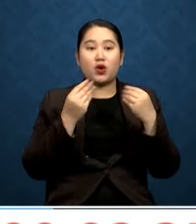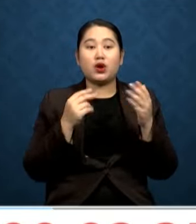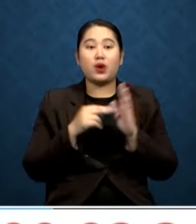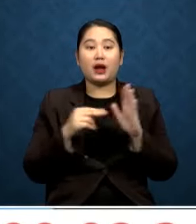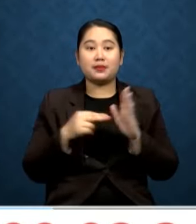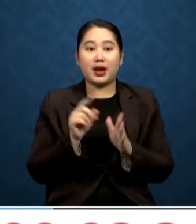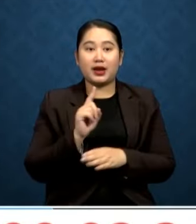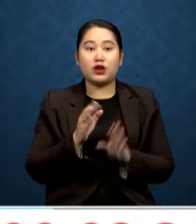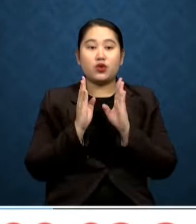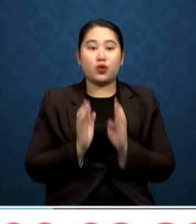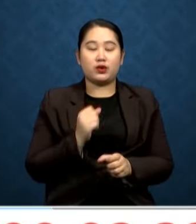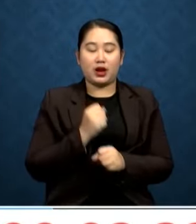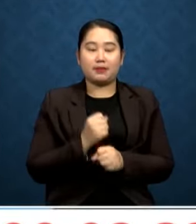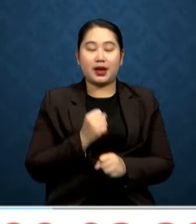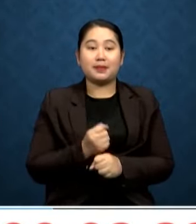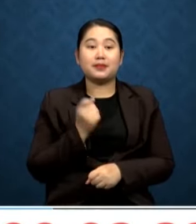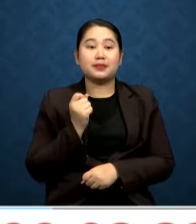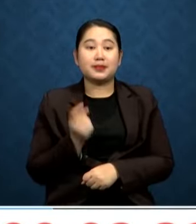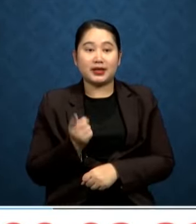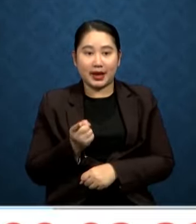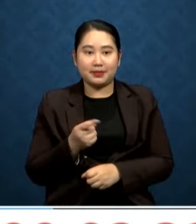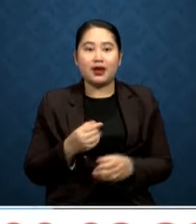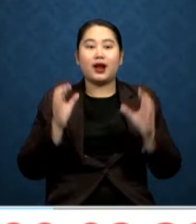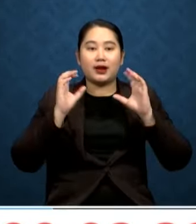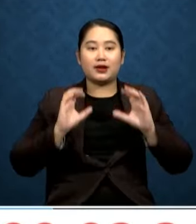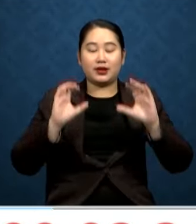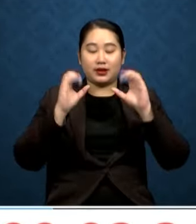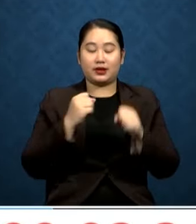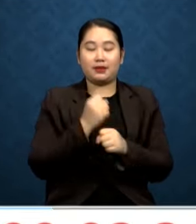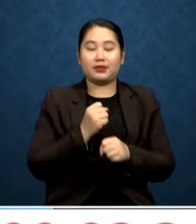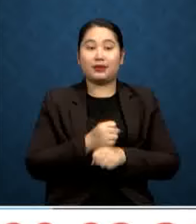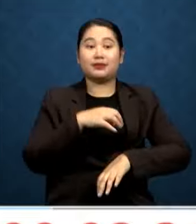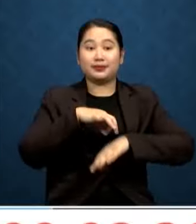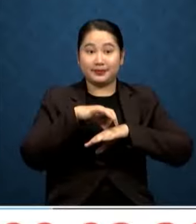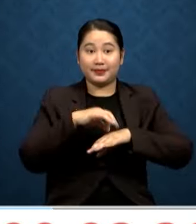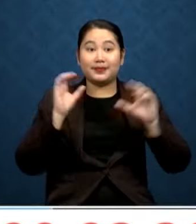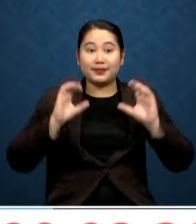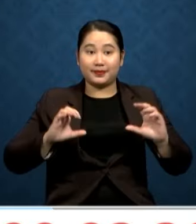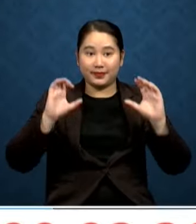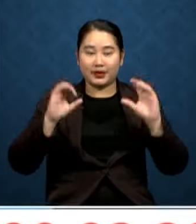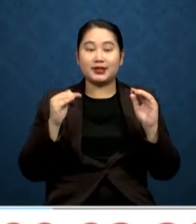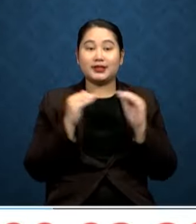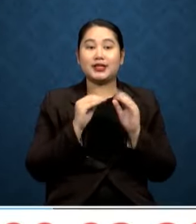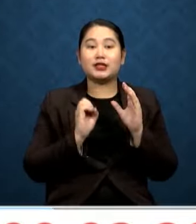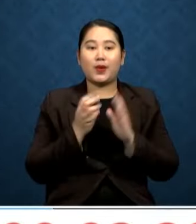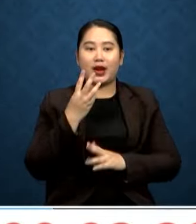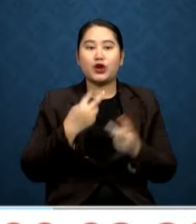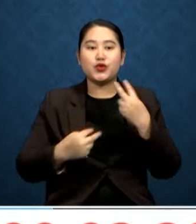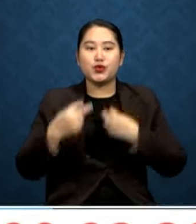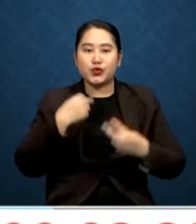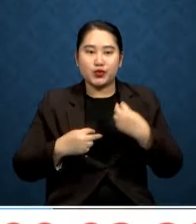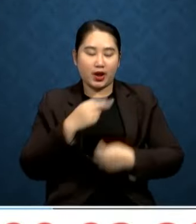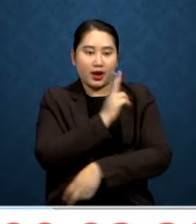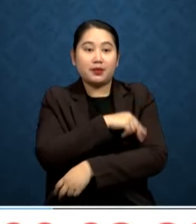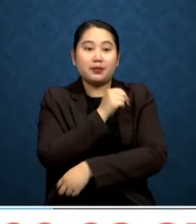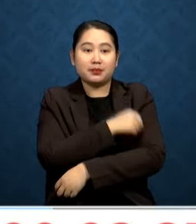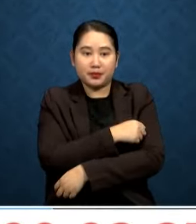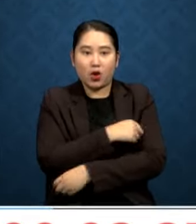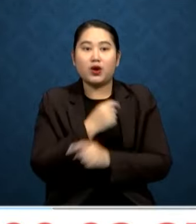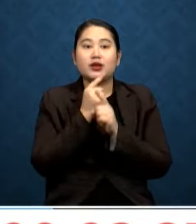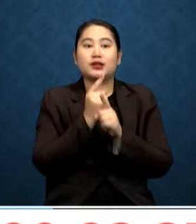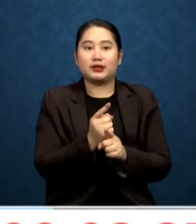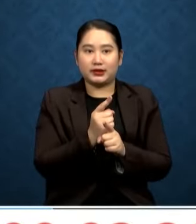ลูกจ้างประจำขณะที่รับราชการจะมีสิทธิ์ได้รับสวัสดิการเกี่ยวกับการรักษาพยาบาลตาม